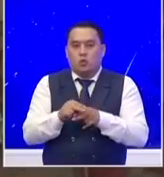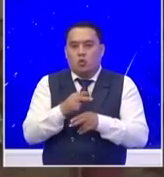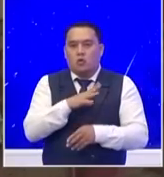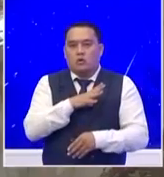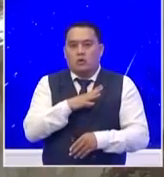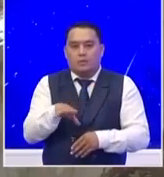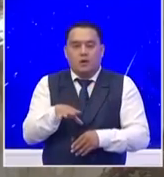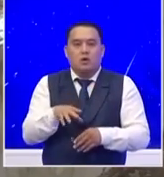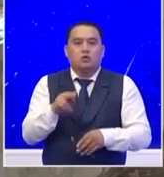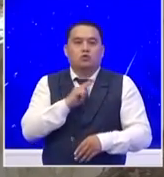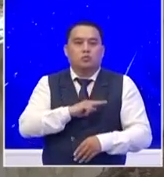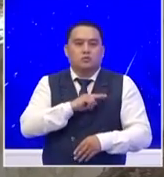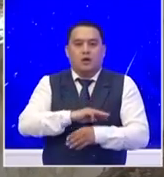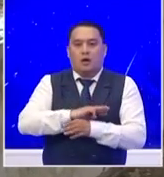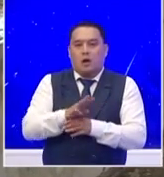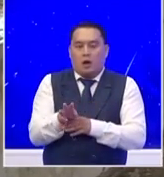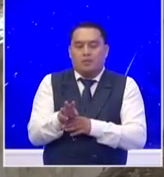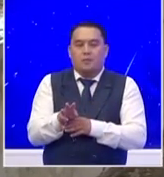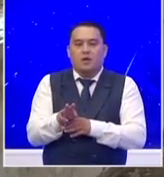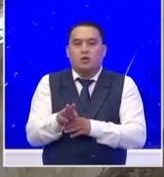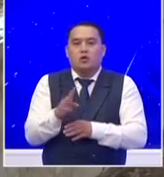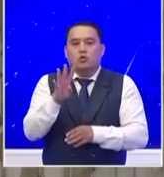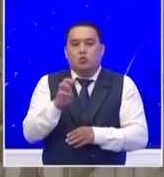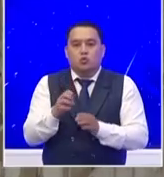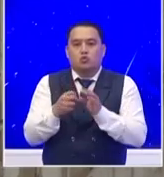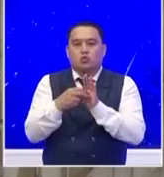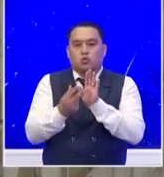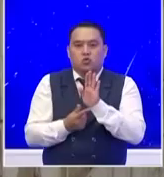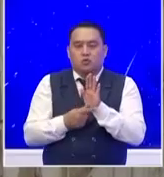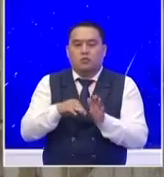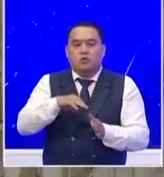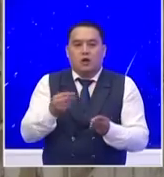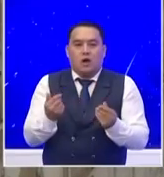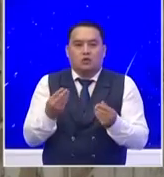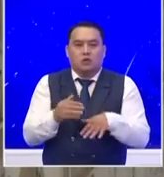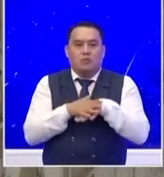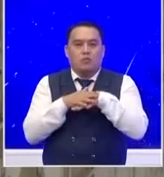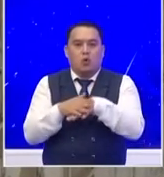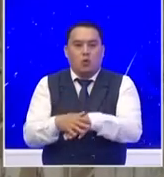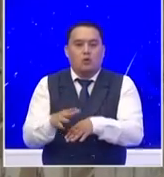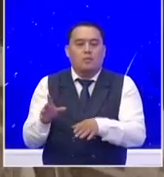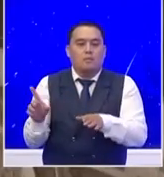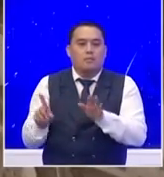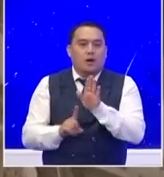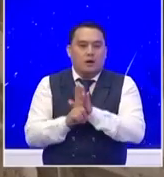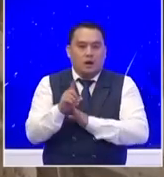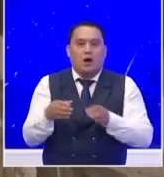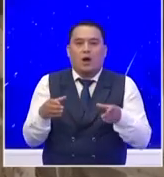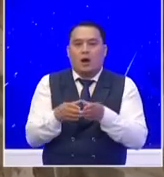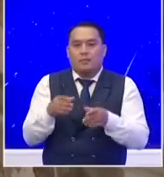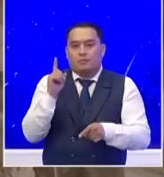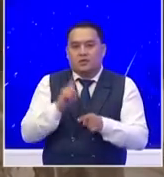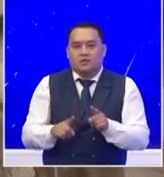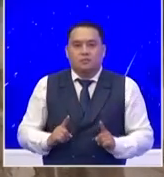көрмеген. Биыл жұмыспен қамтудың жол картасымен 417 миллион теңге бөлінді. Маусымның басы мердігер компания